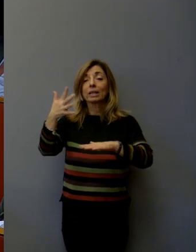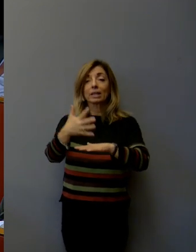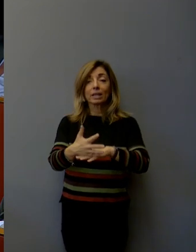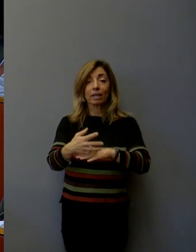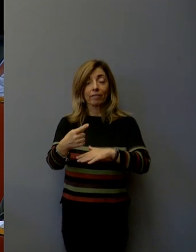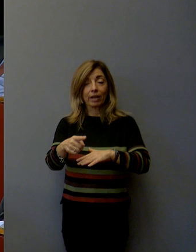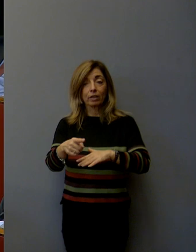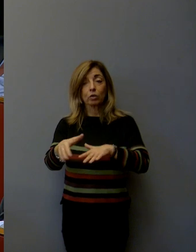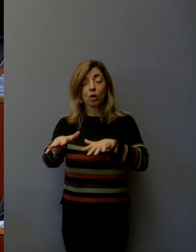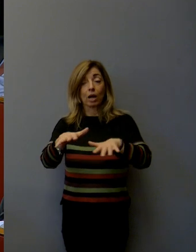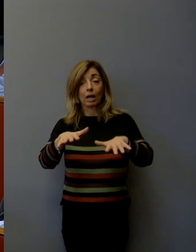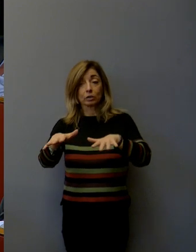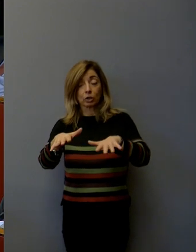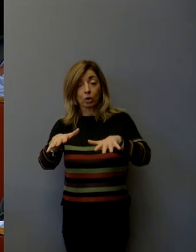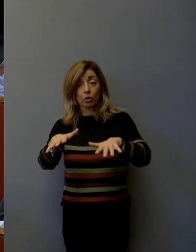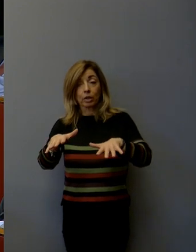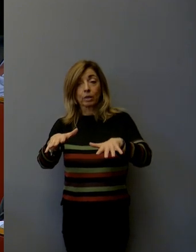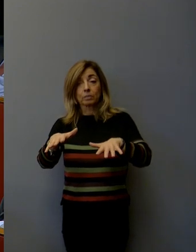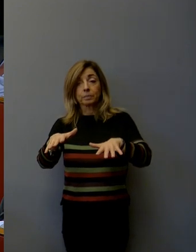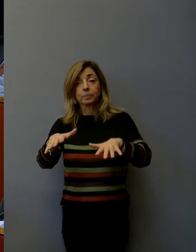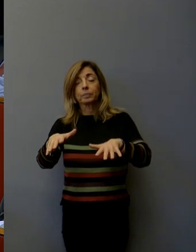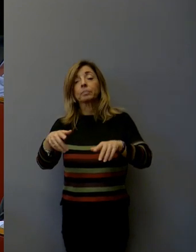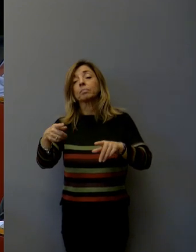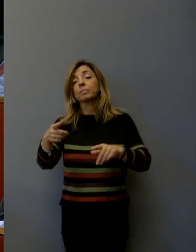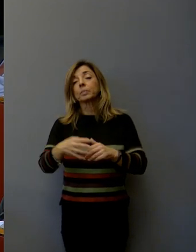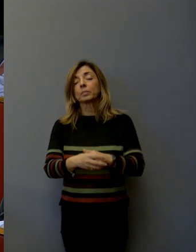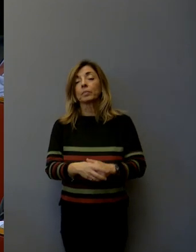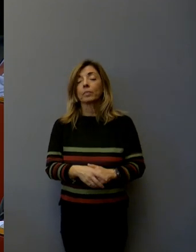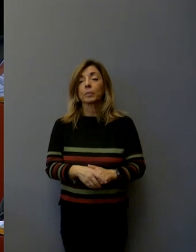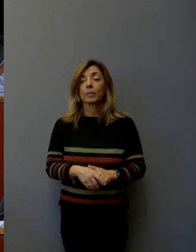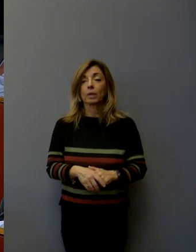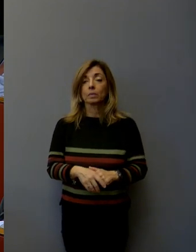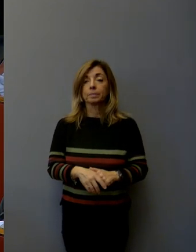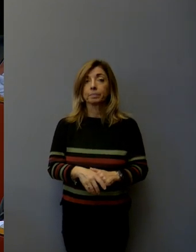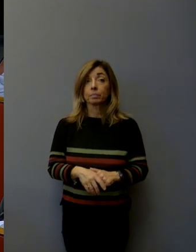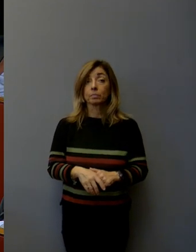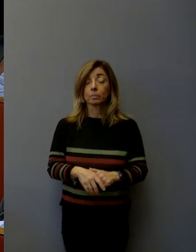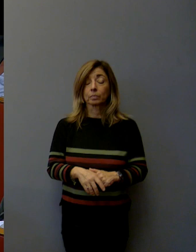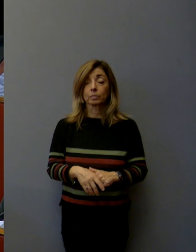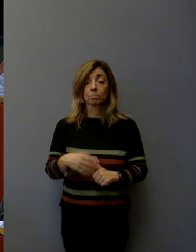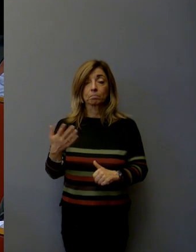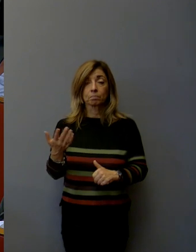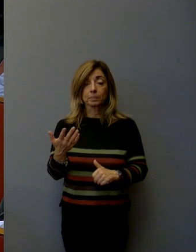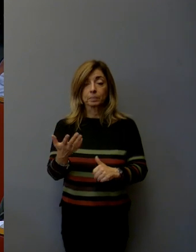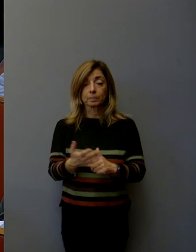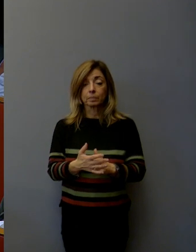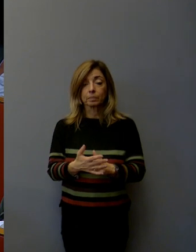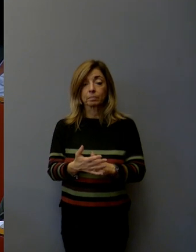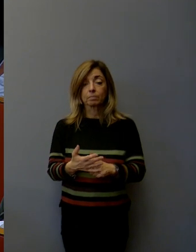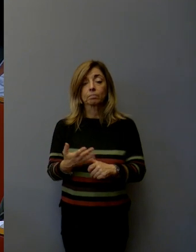l'amministratore pubblico rispetto a quello che avviene in una città e quindi come dire cioè chi